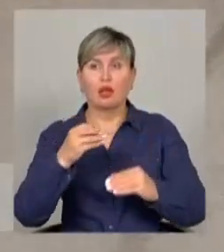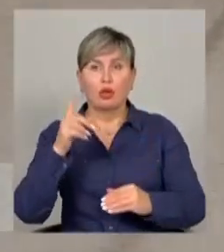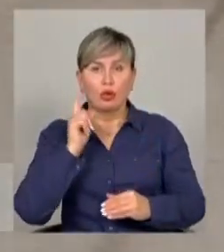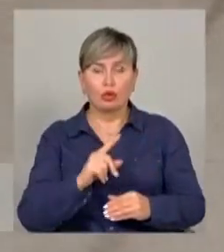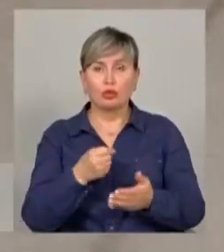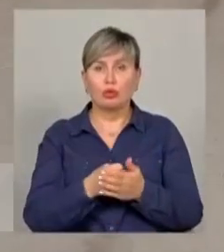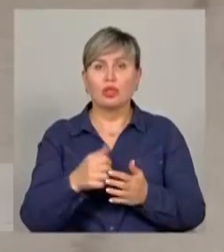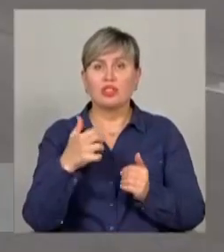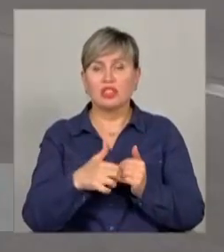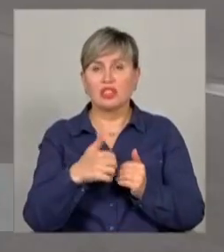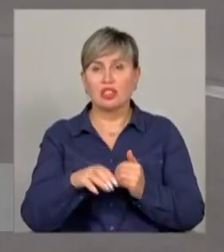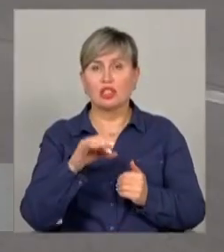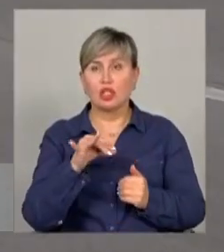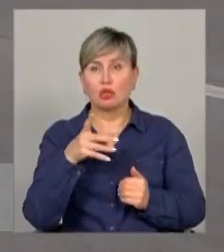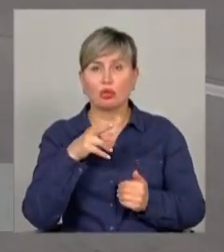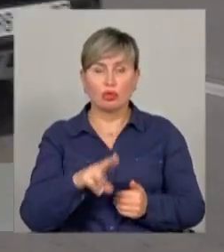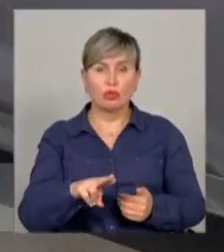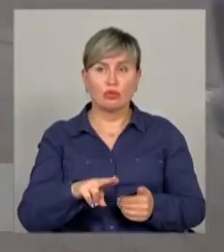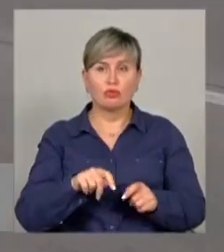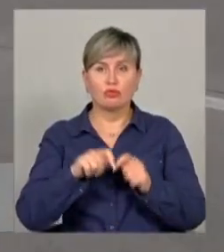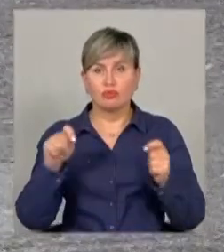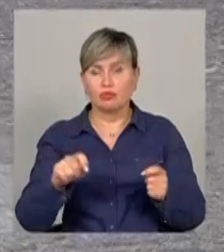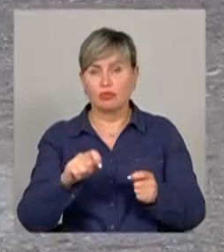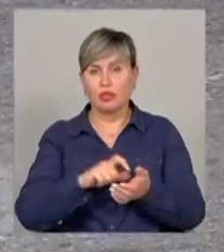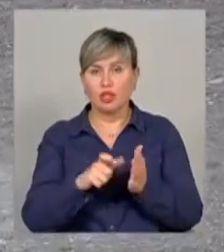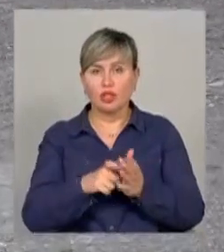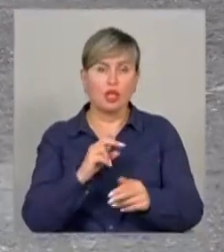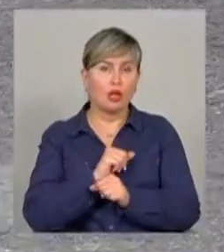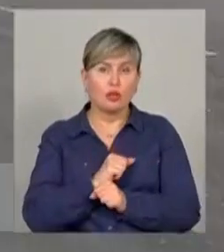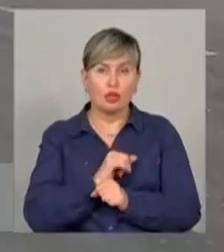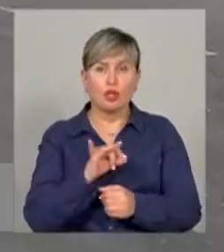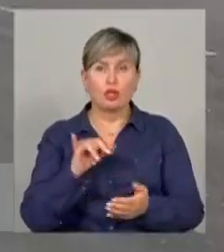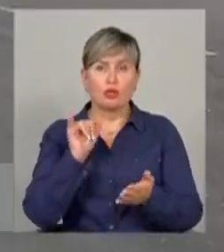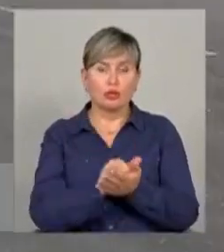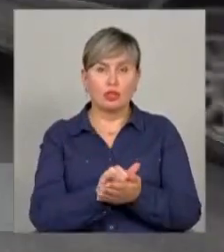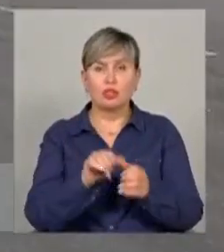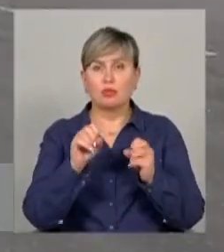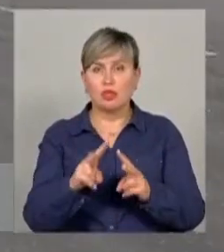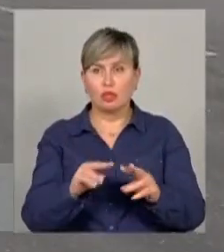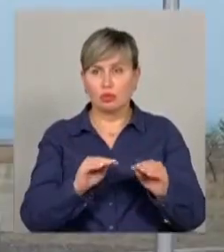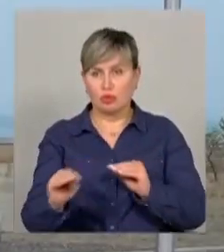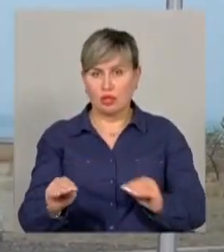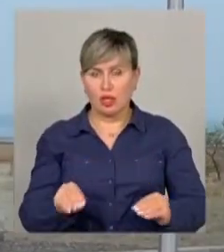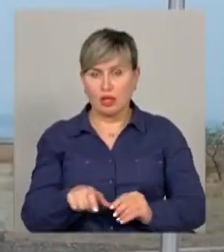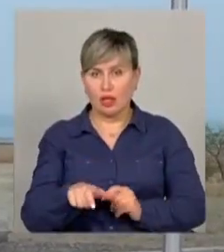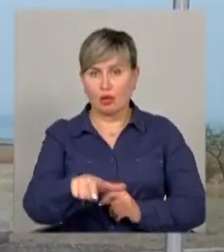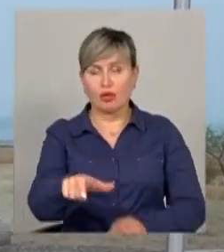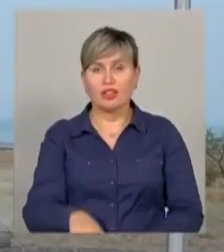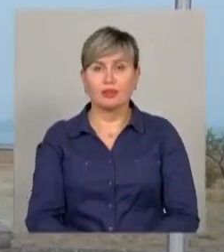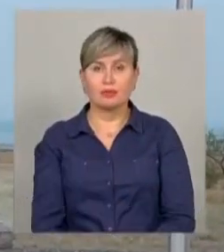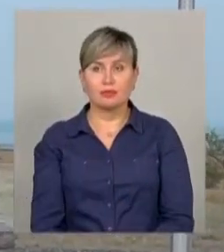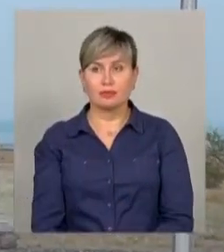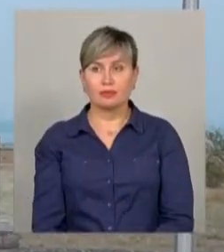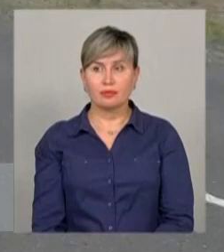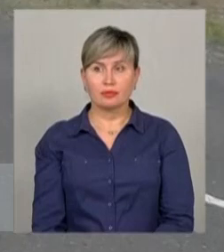до середины июня запланировано открыть площадки для отдыха и установить санитарно-гигиенические устройства вдоль автодороги. Салтанат Тургалиева,